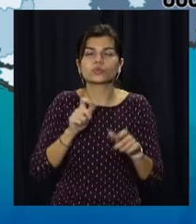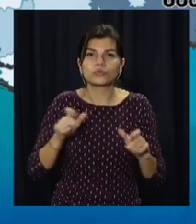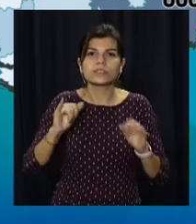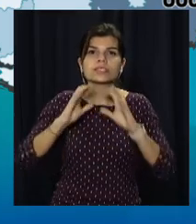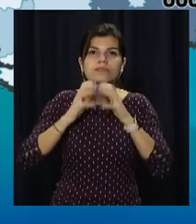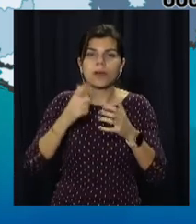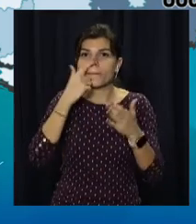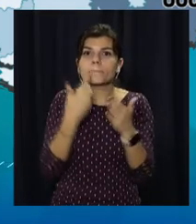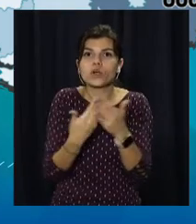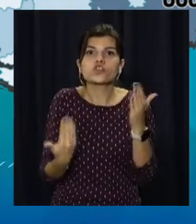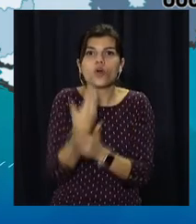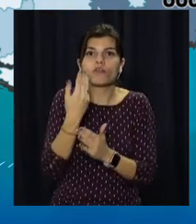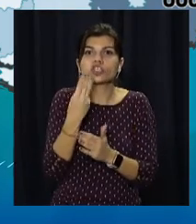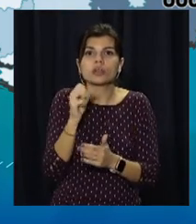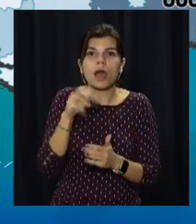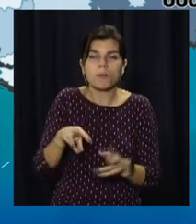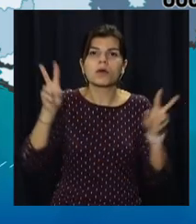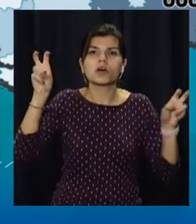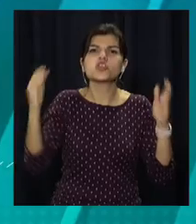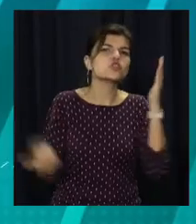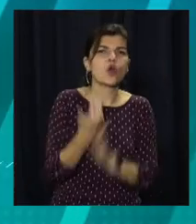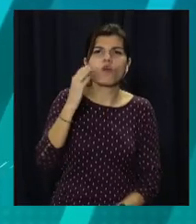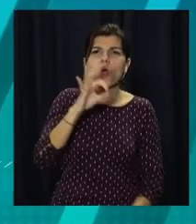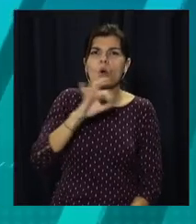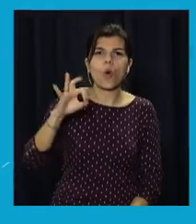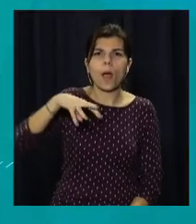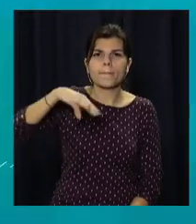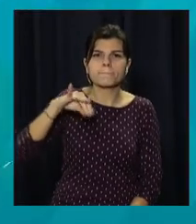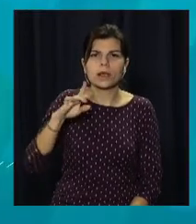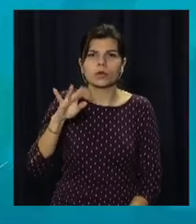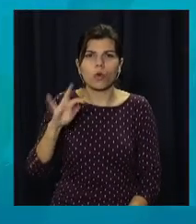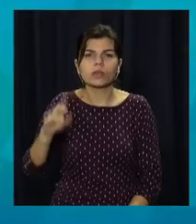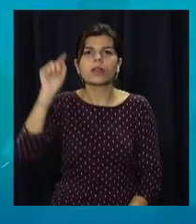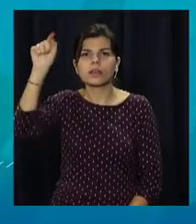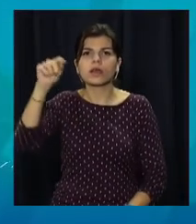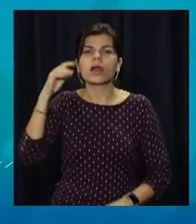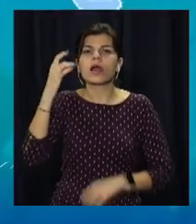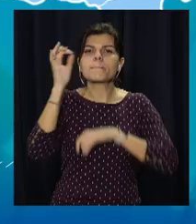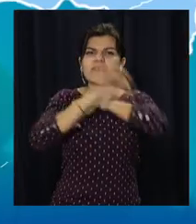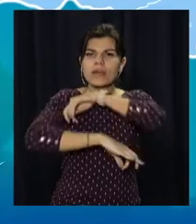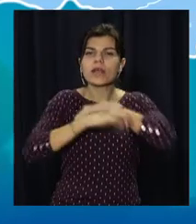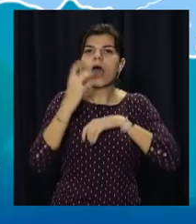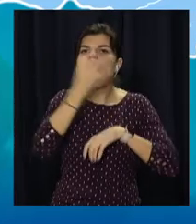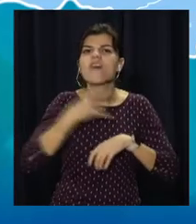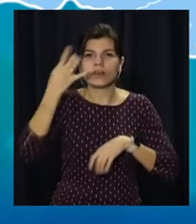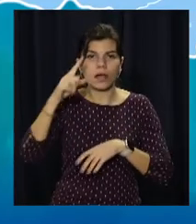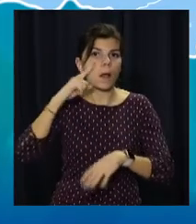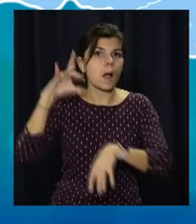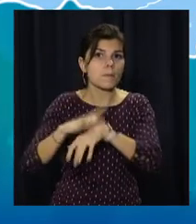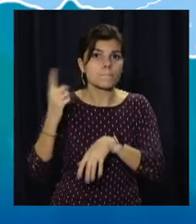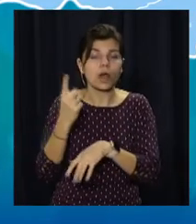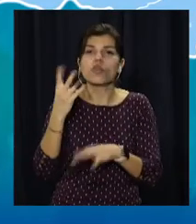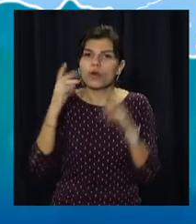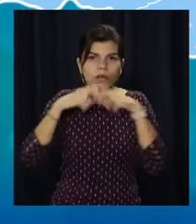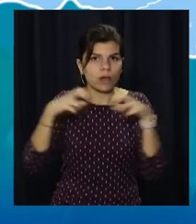перед новим викликом – штамом Омікрон. Його вперше зареєстрували у Південній Африці. Фахівці кажуть, він ще мало